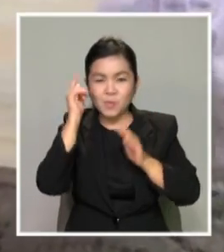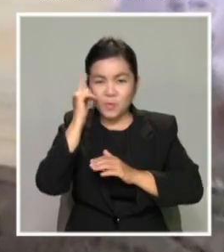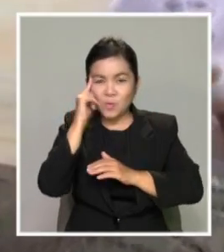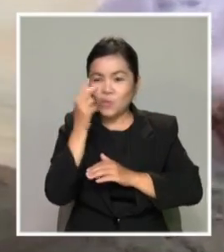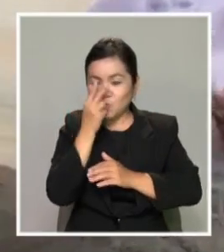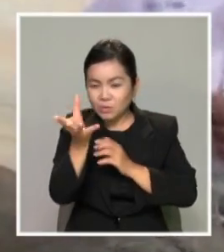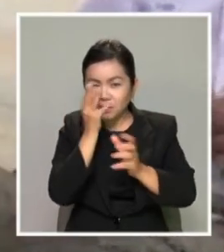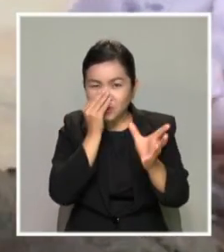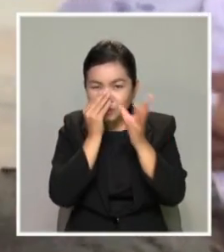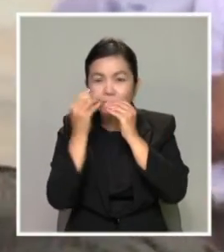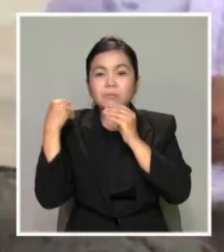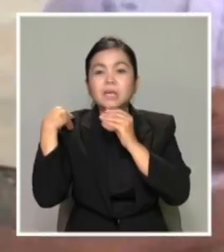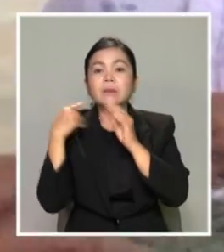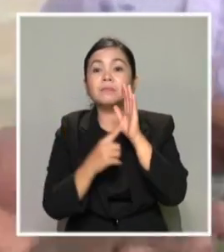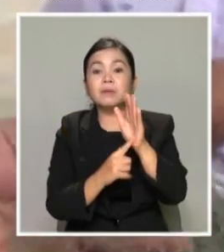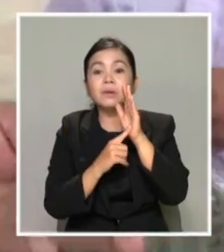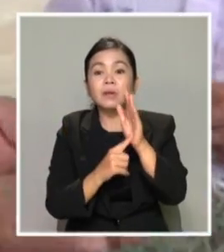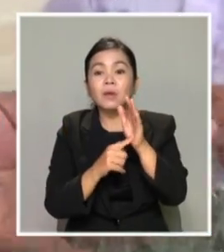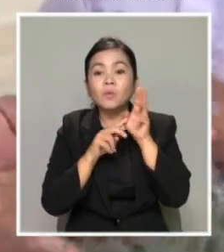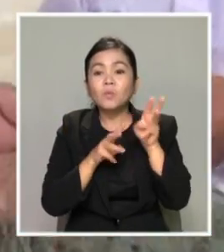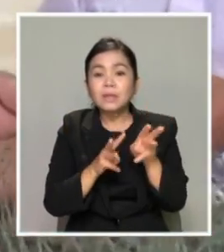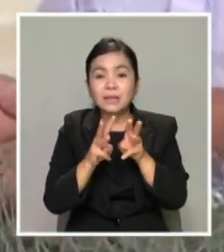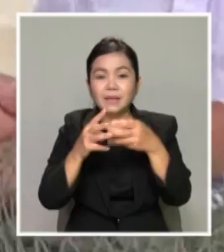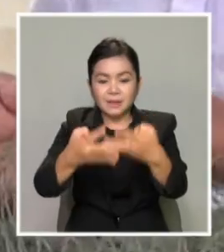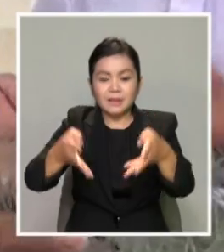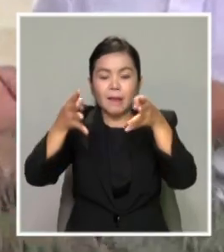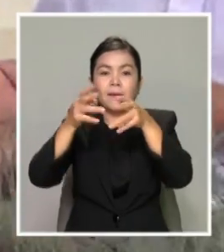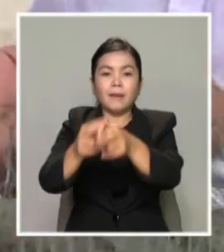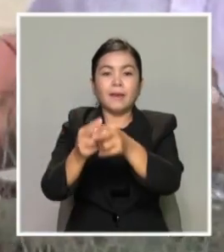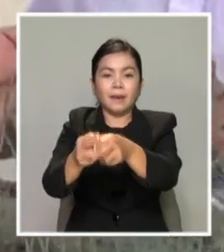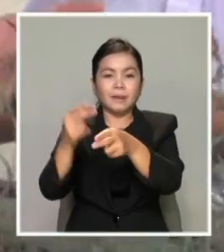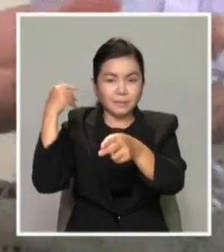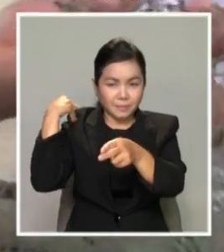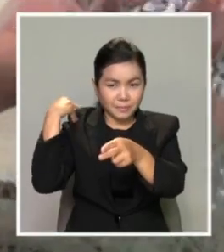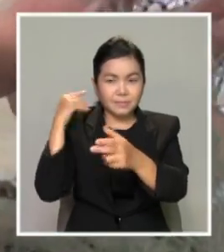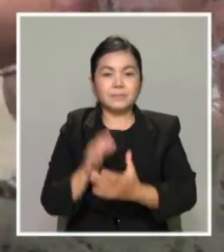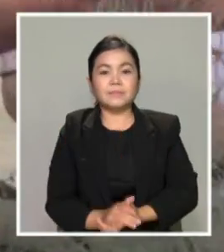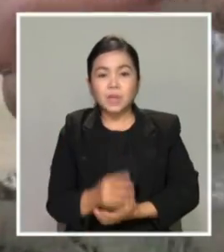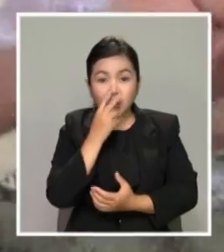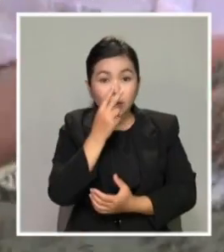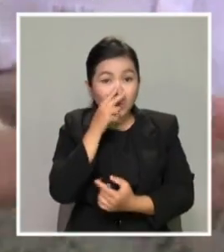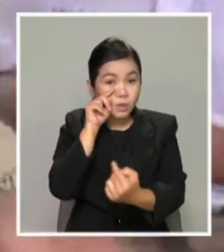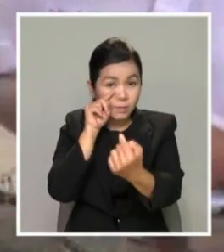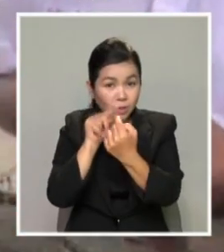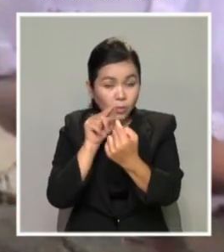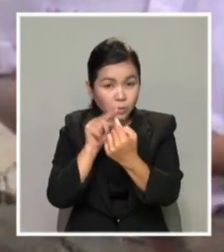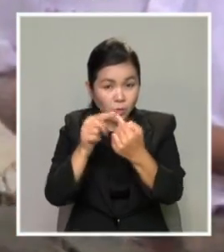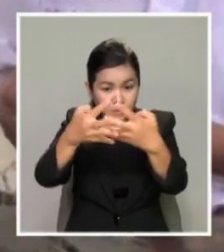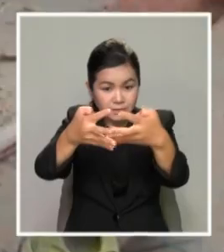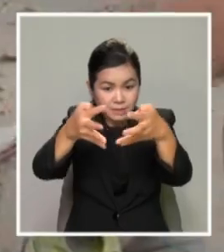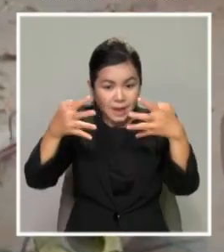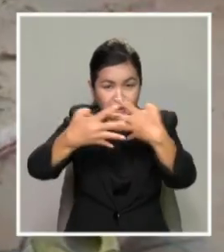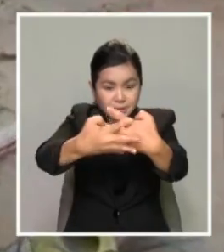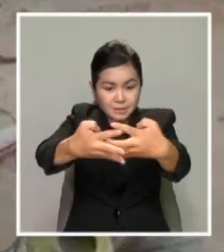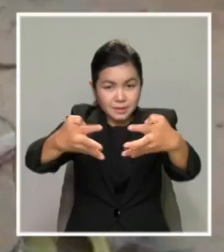เพราะว่าไอ้นี่เราไม่ต้องทำตาเองมันมีตาของมันอยู่แล้วอาศัยว่าเราดูให้มันตรงตาเหมือนว่า